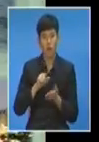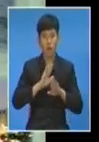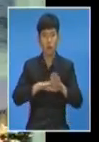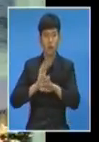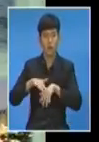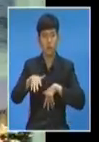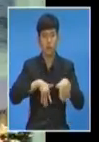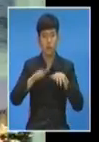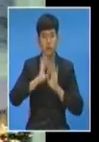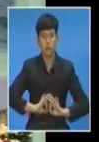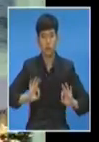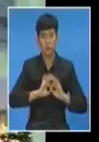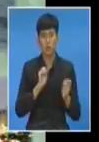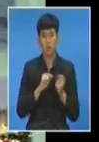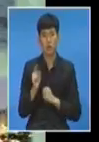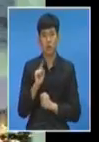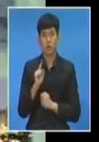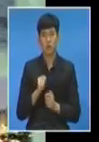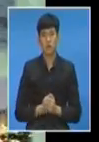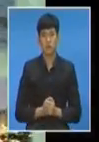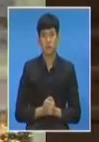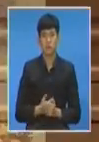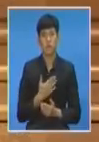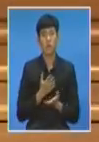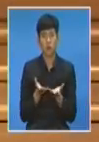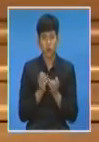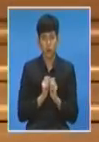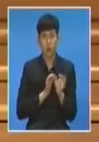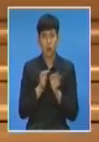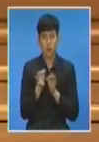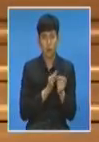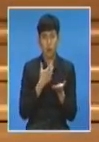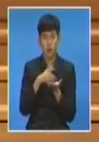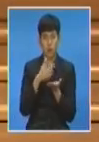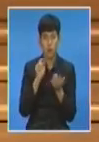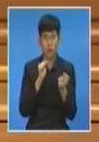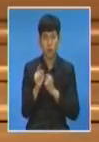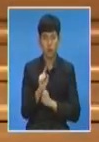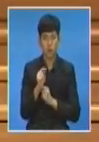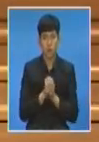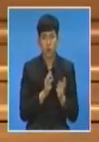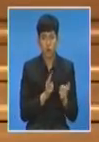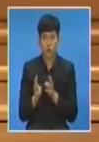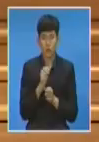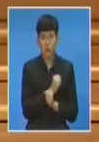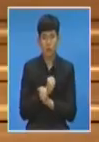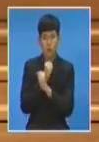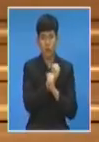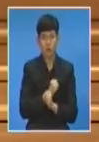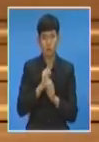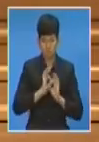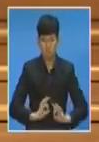งนะครับผมขออนุญาตครับที่จะยืนยันเรื่องนี้ครับว่าการป้องกันสำ